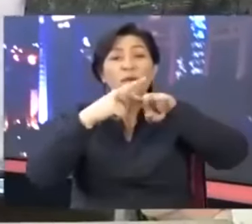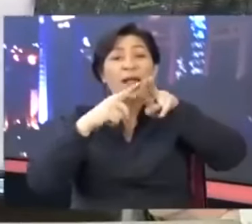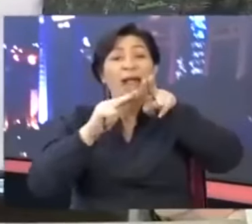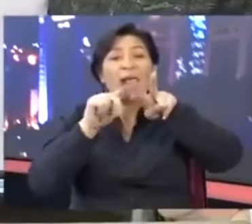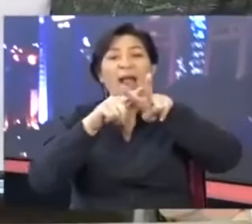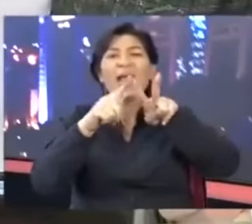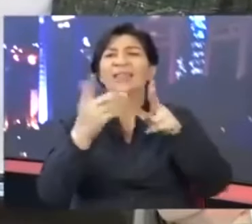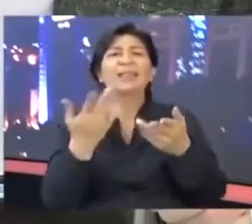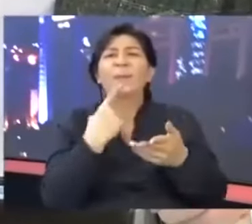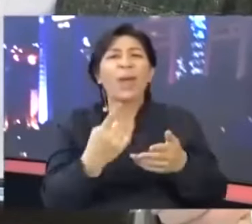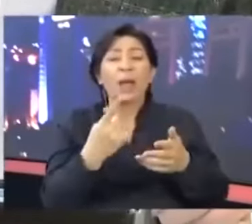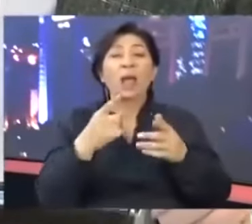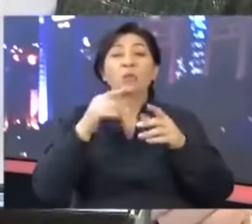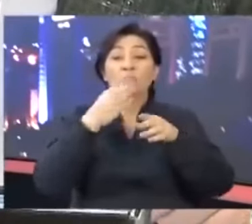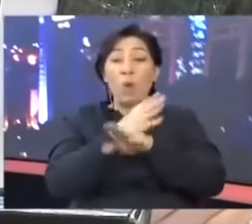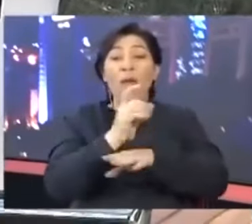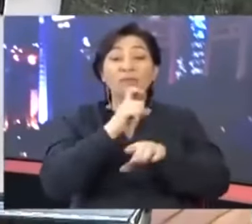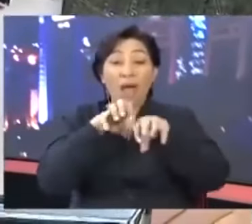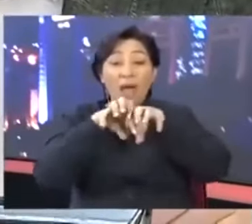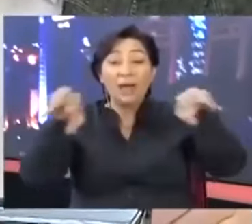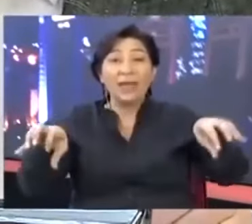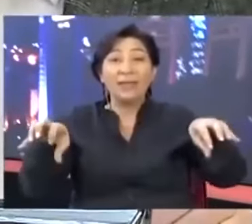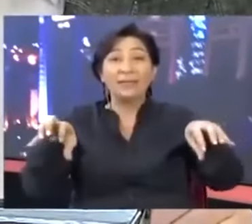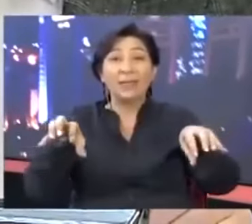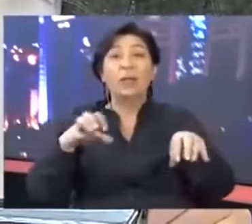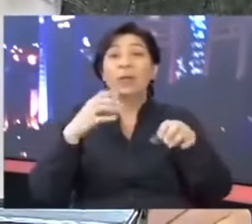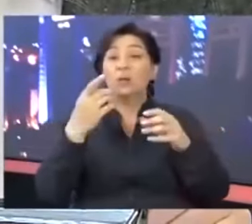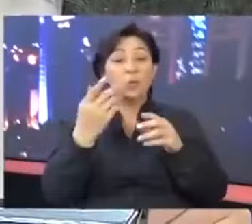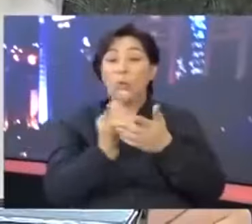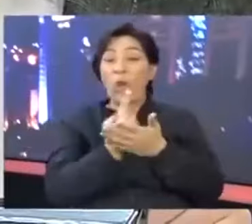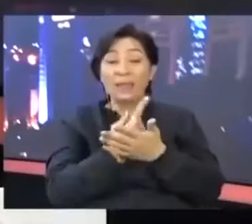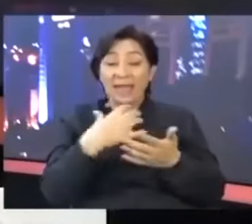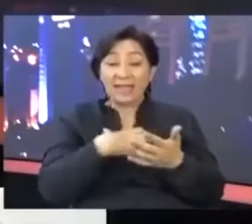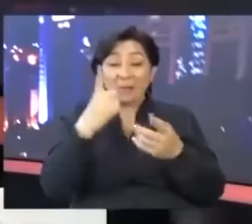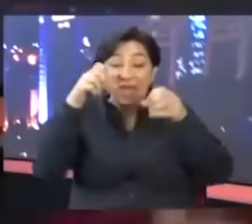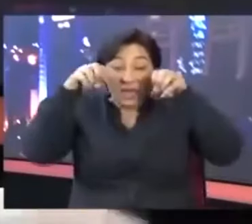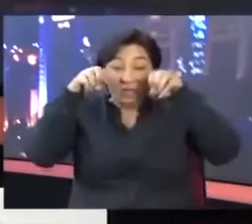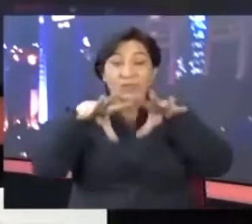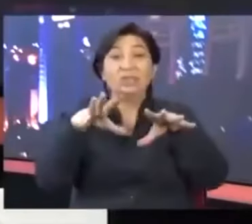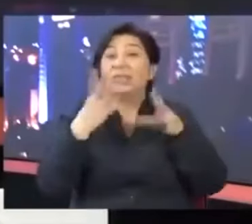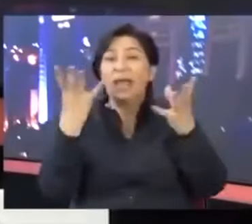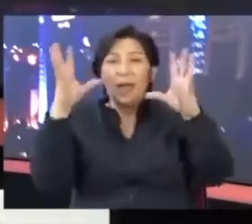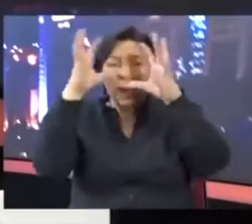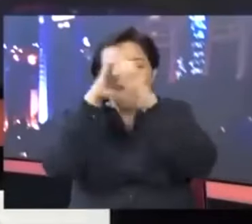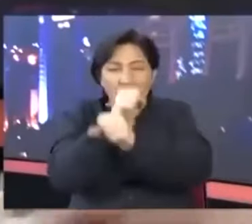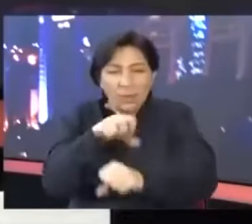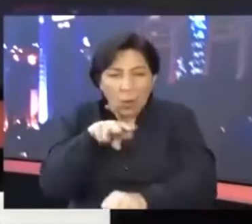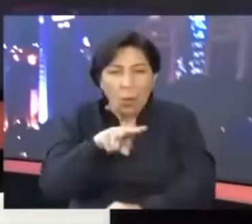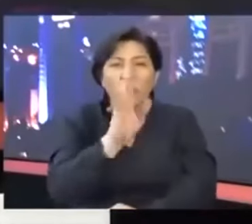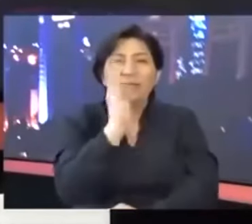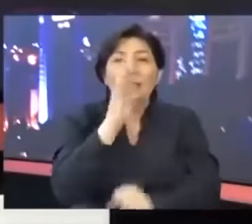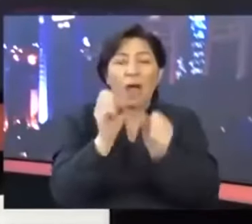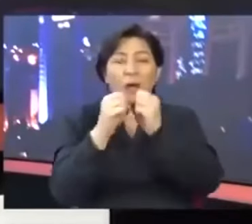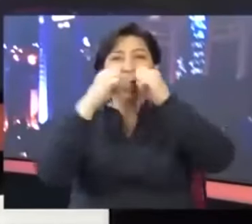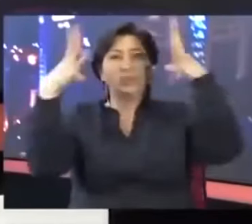eden yani doğruyla yanlışı ayırt eden Kur'an kendisini Nur olarak tarif ediyor Bir Işık Neyi gösteriyor Kur'an Karanlıklar İçinde insana